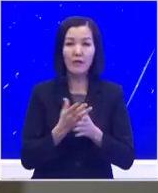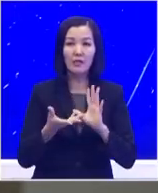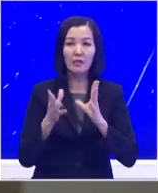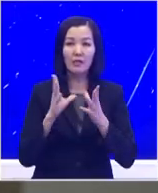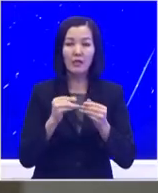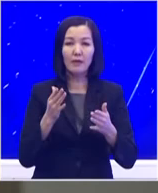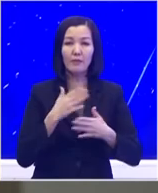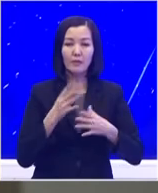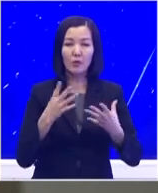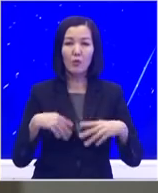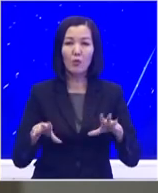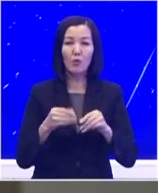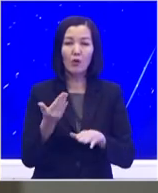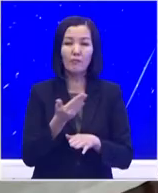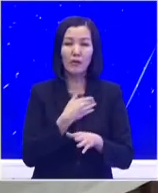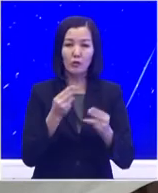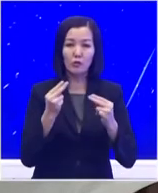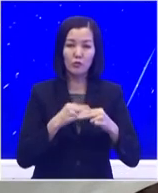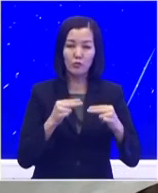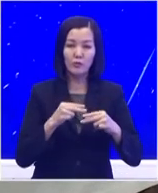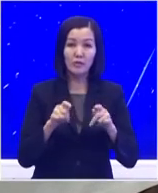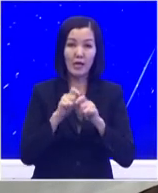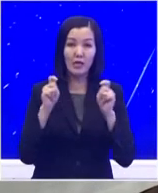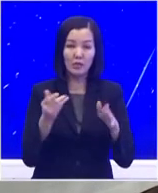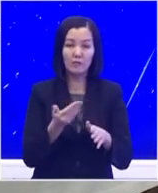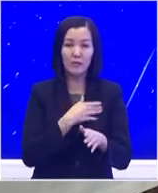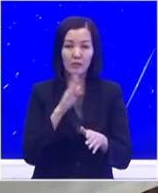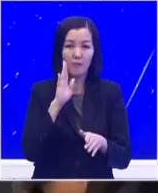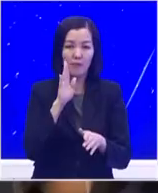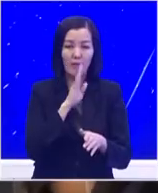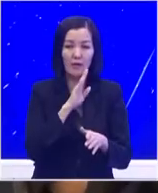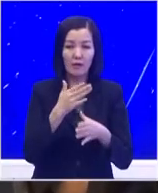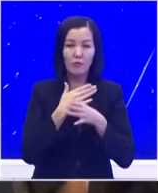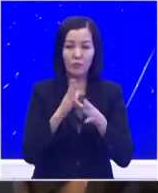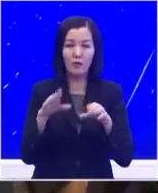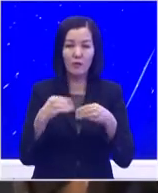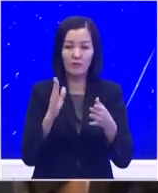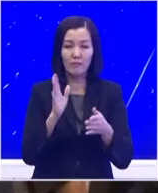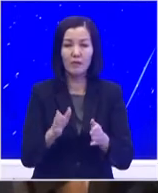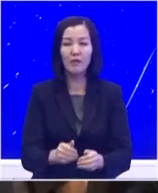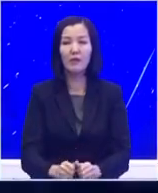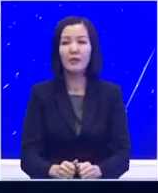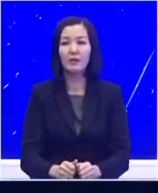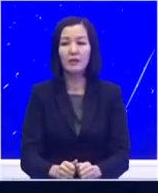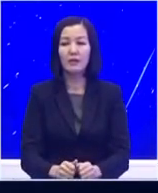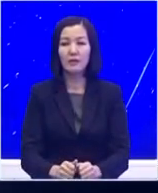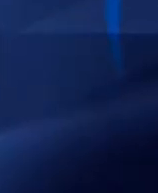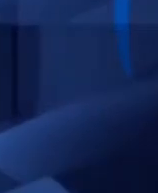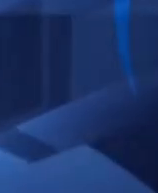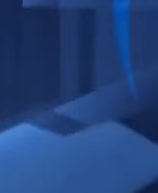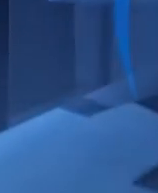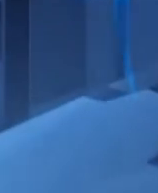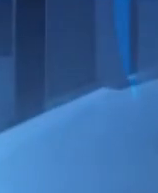айтқанда біздің қоғам болам деген баланың ғана емес, ананың да бетін қақпай белін буып отыр. Құрманжан